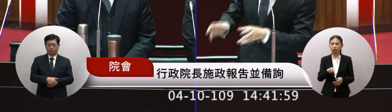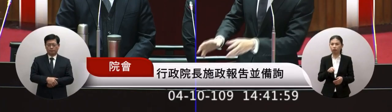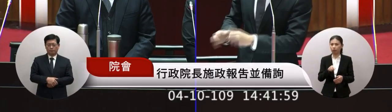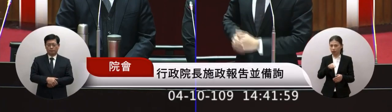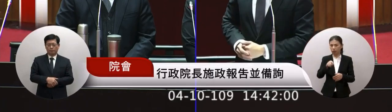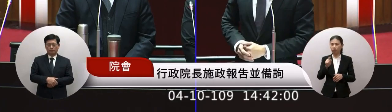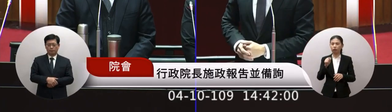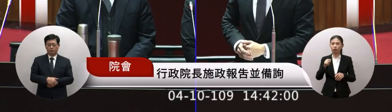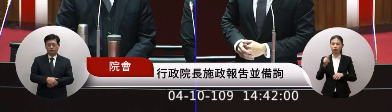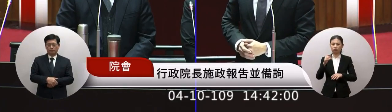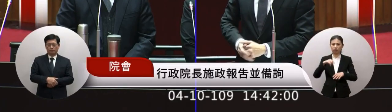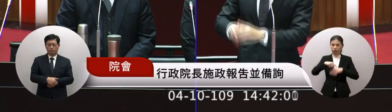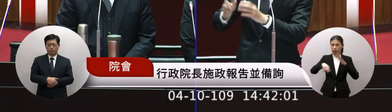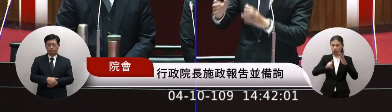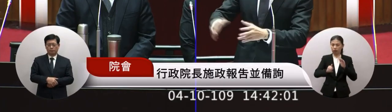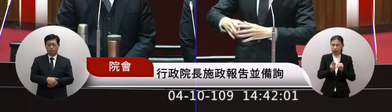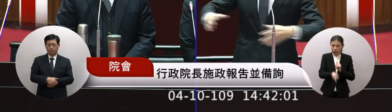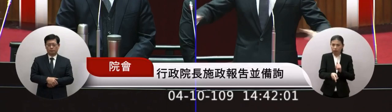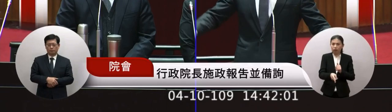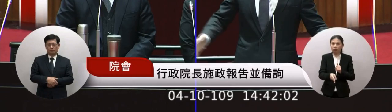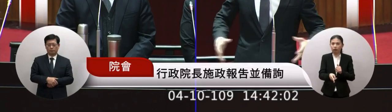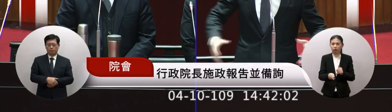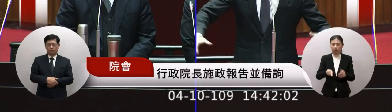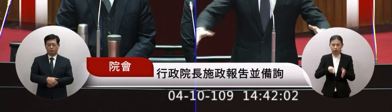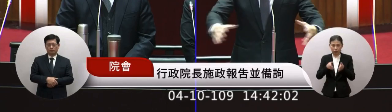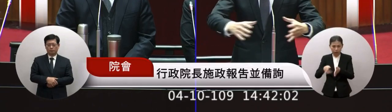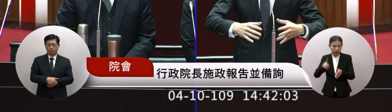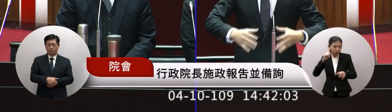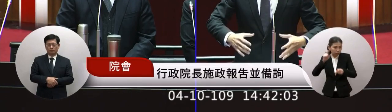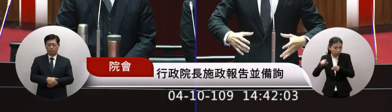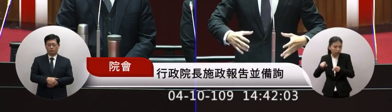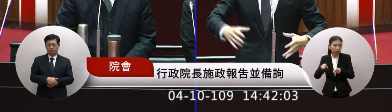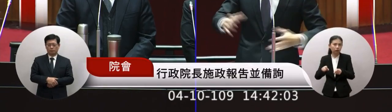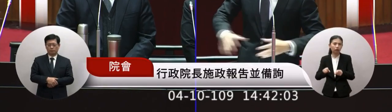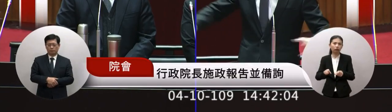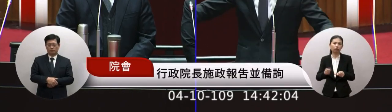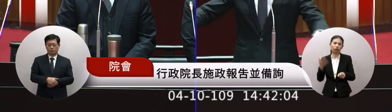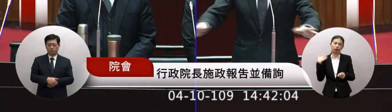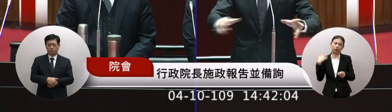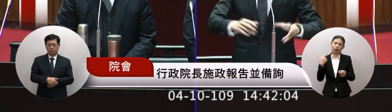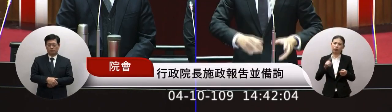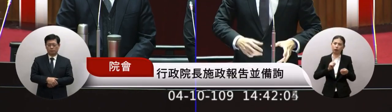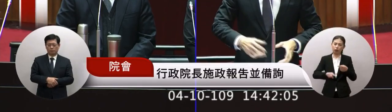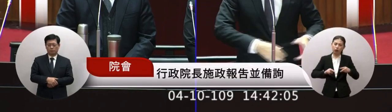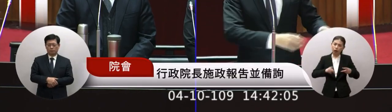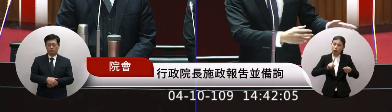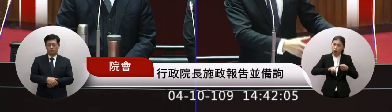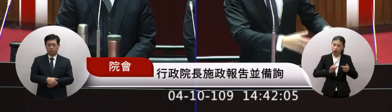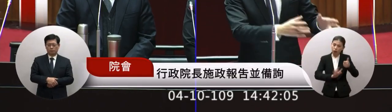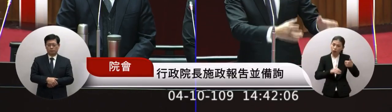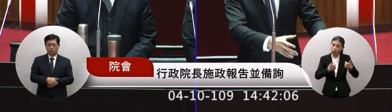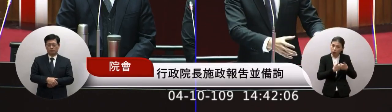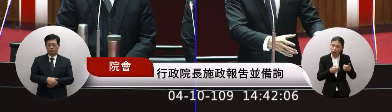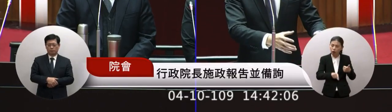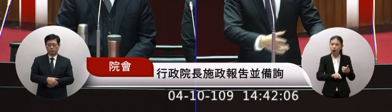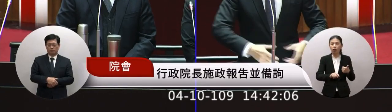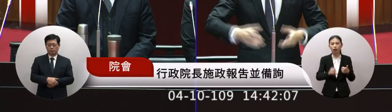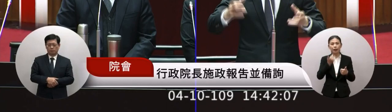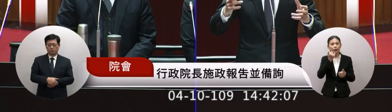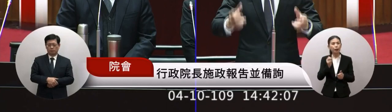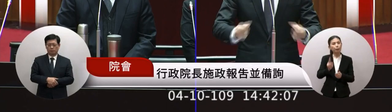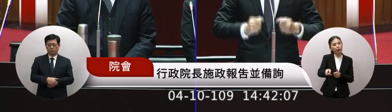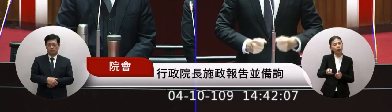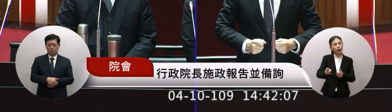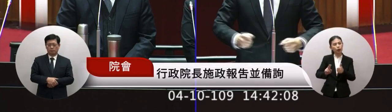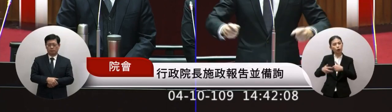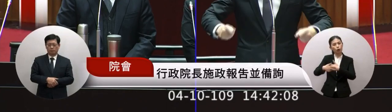会来去做这种计划？啊，当然唔是讲未来是邱专会家己去主持这个代志嘛，一定有跨部门的协助。包括卫福部啦，等等，啊，但